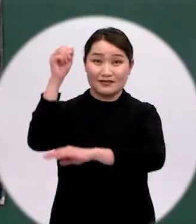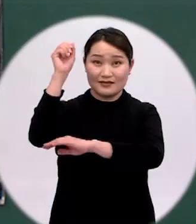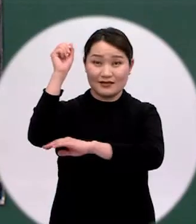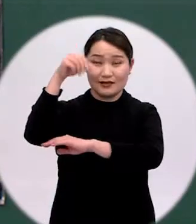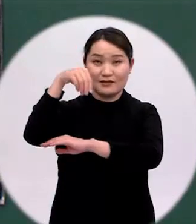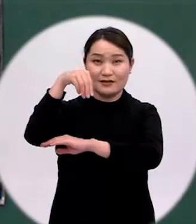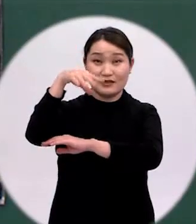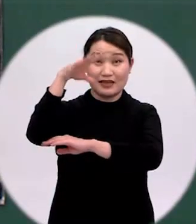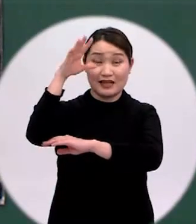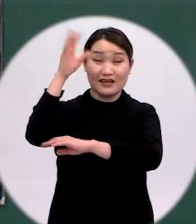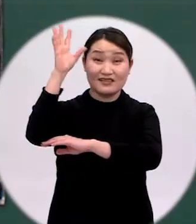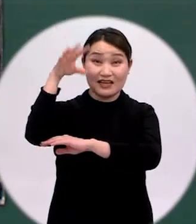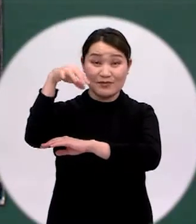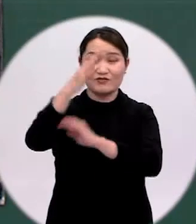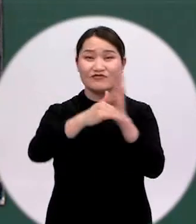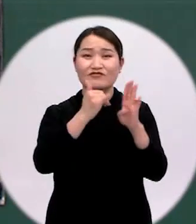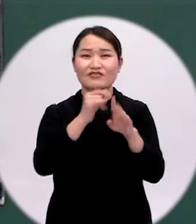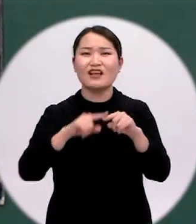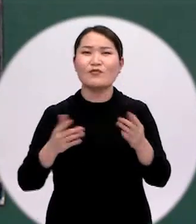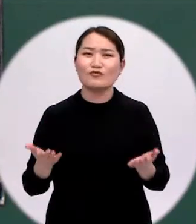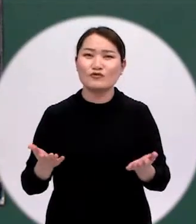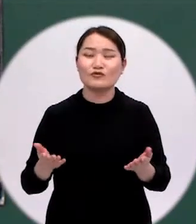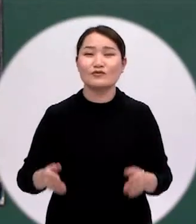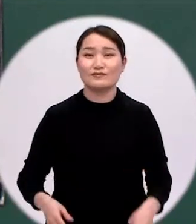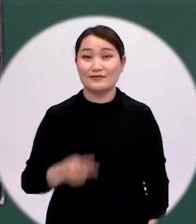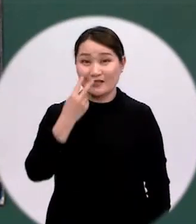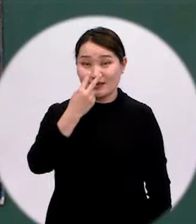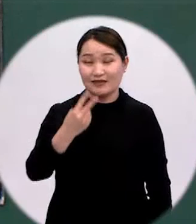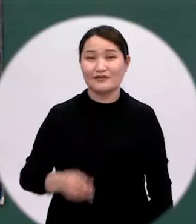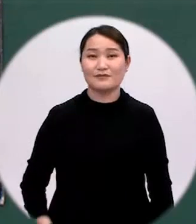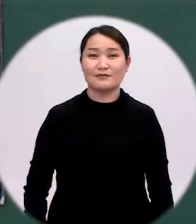Тэм хөвгтүүдээ. Тийм ээ, зөв байна. Харин өвөл